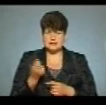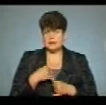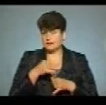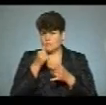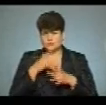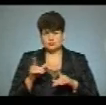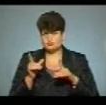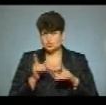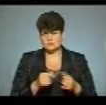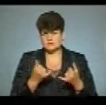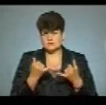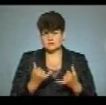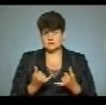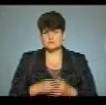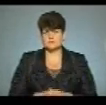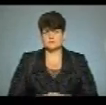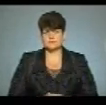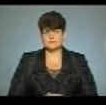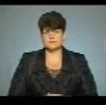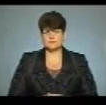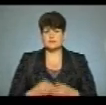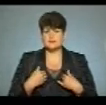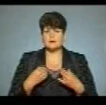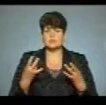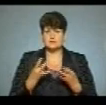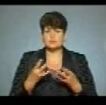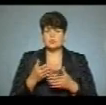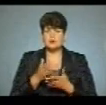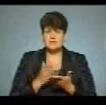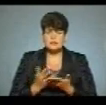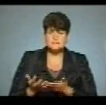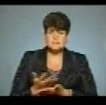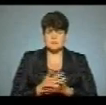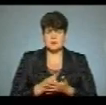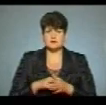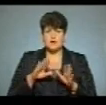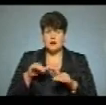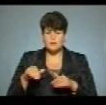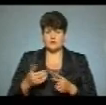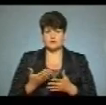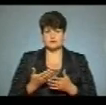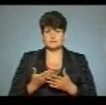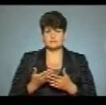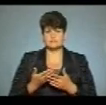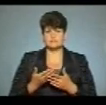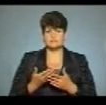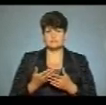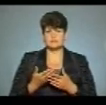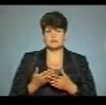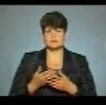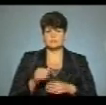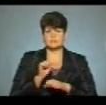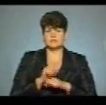проїхати. Зараз по комбайні буду стояти поле. Нам потрібно вперед хліб зібрати, а потім ставати, перекривати